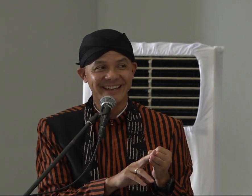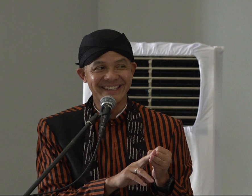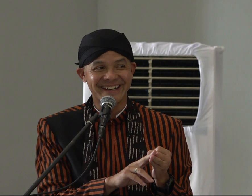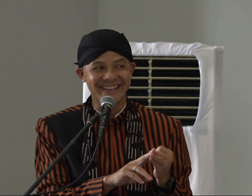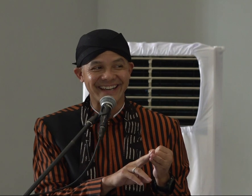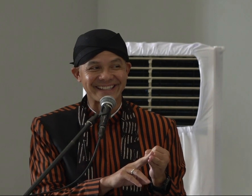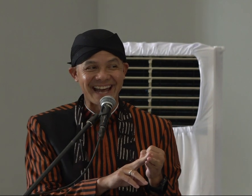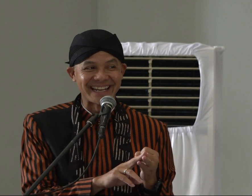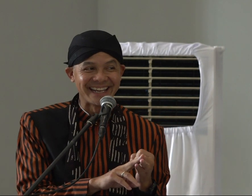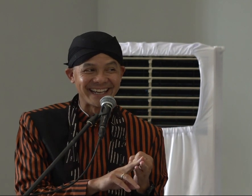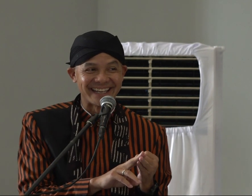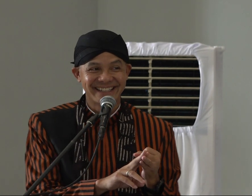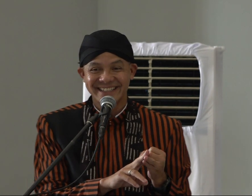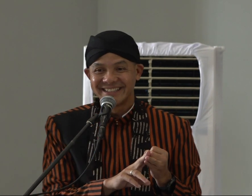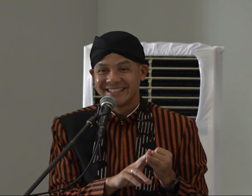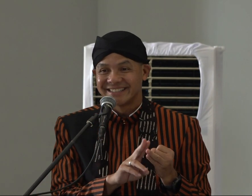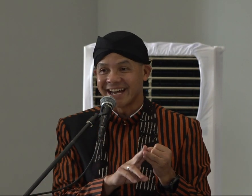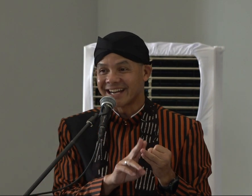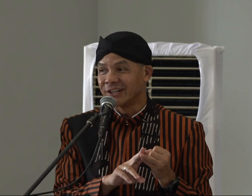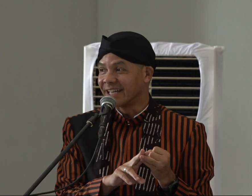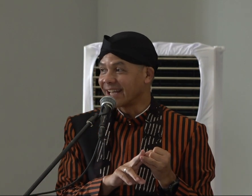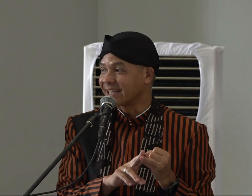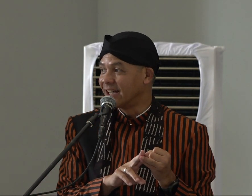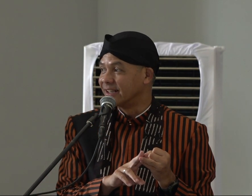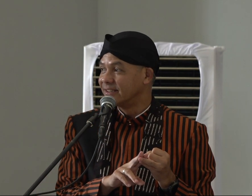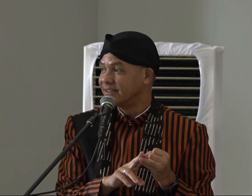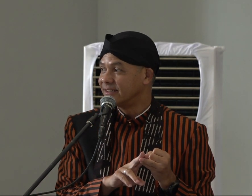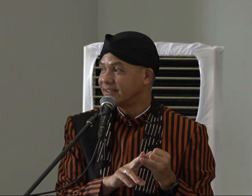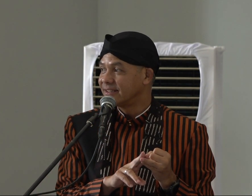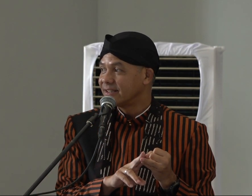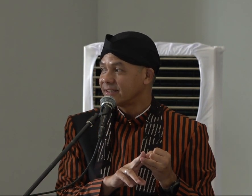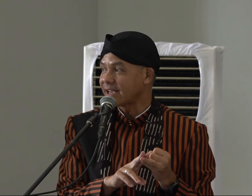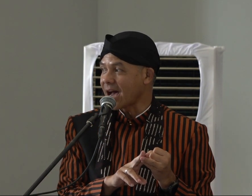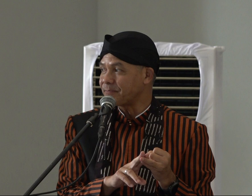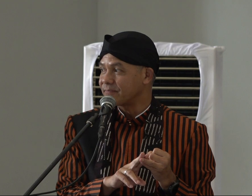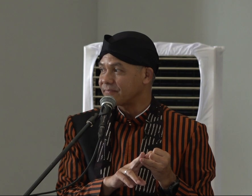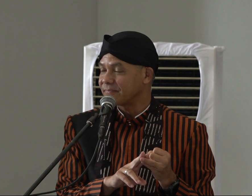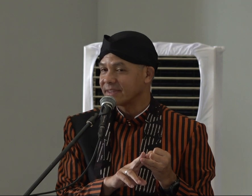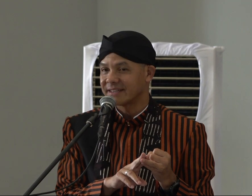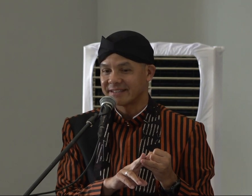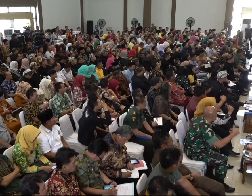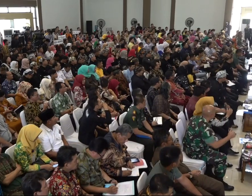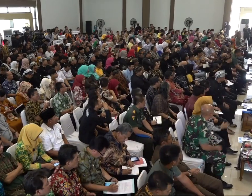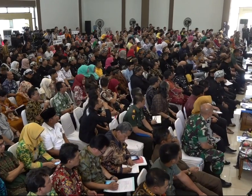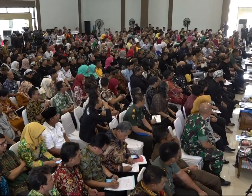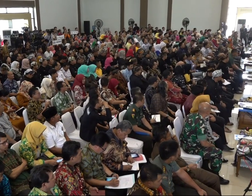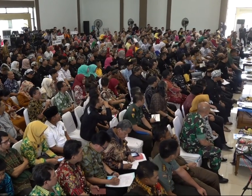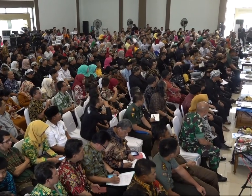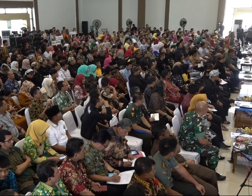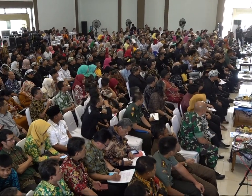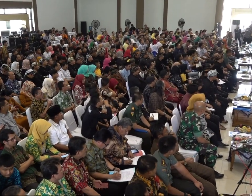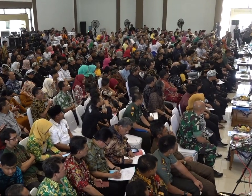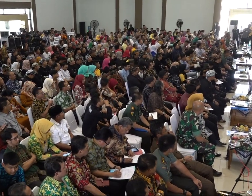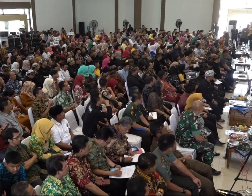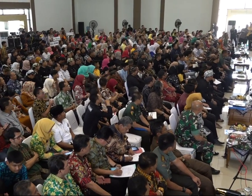Iya Le tenane jangan ada OTW lagi loh siap eh tak tebak